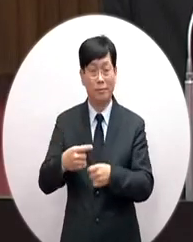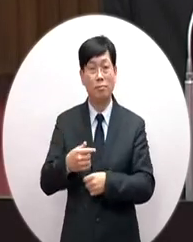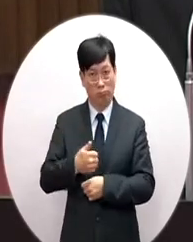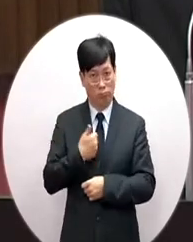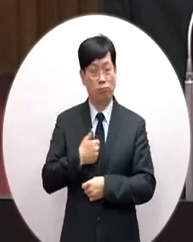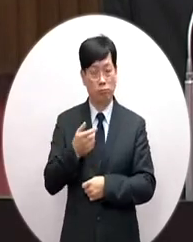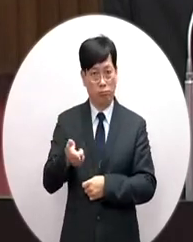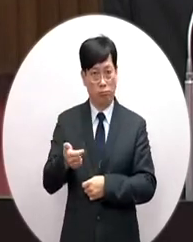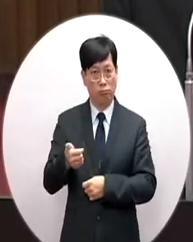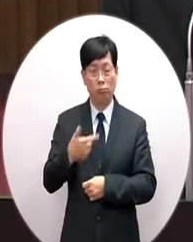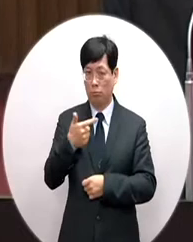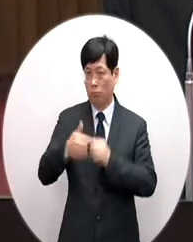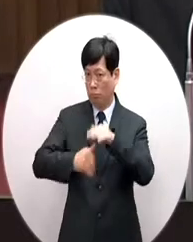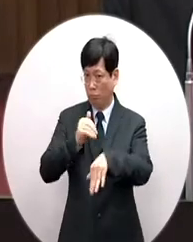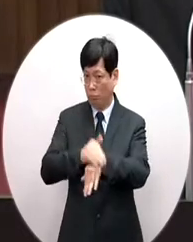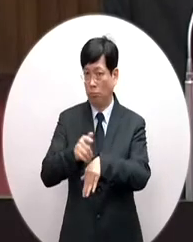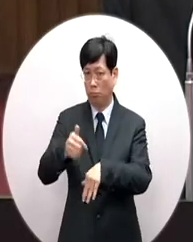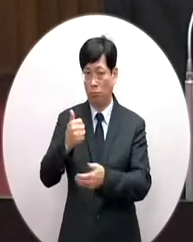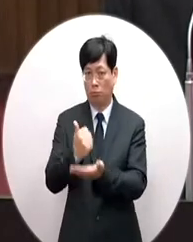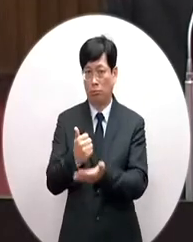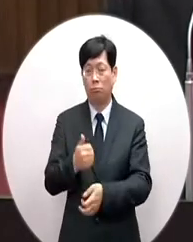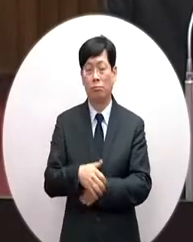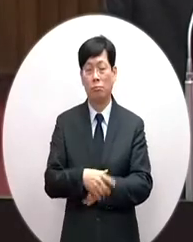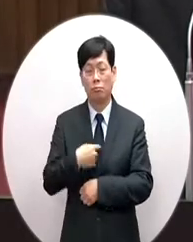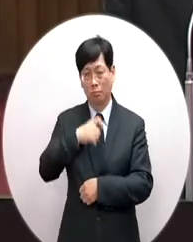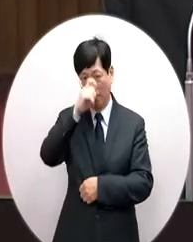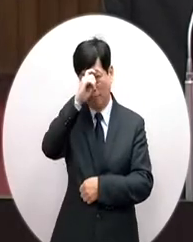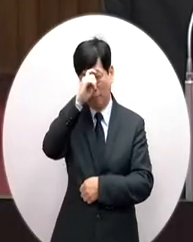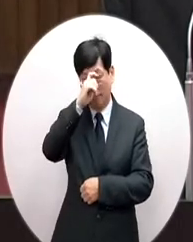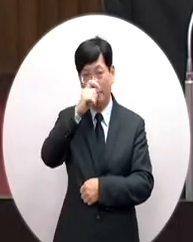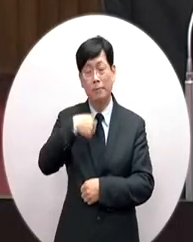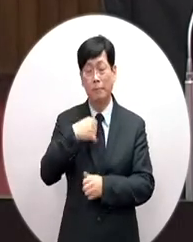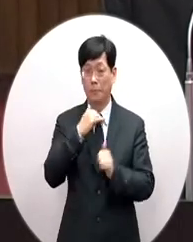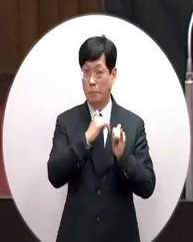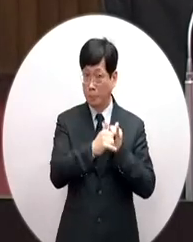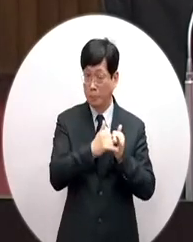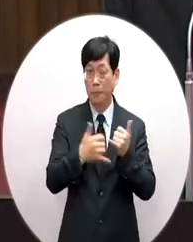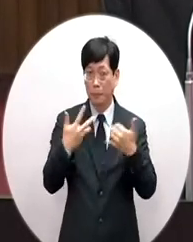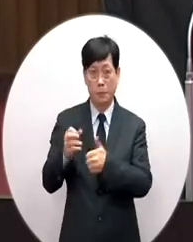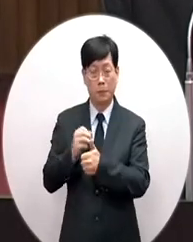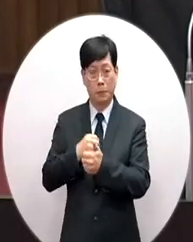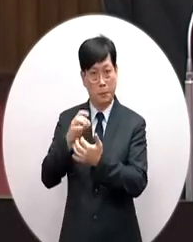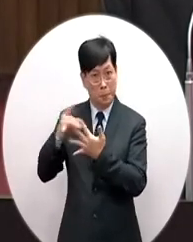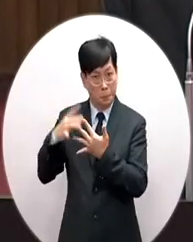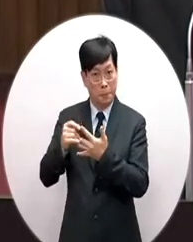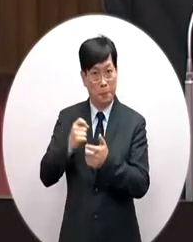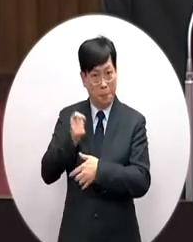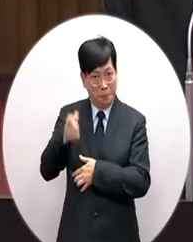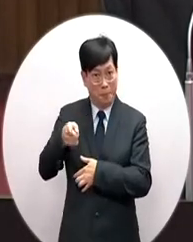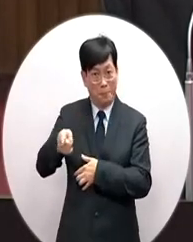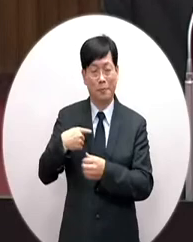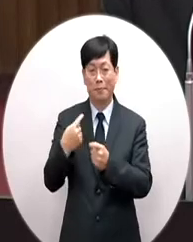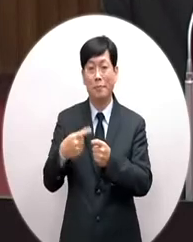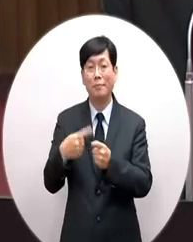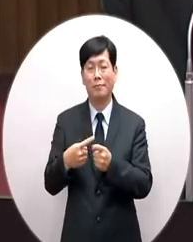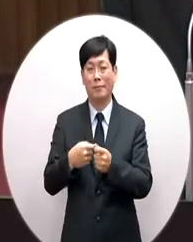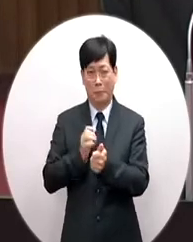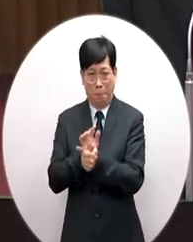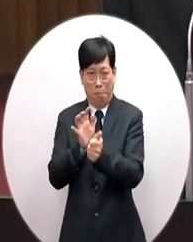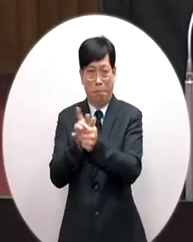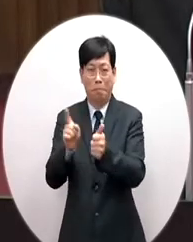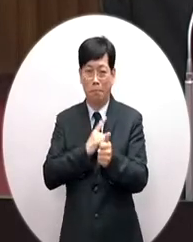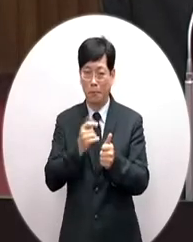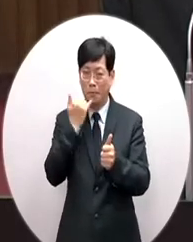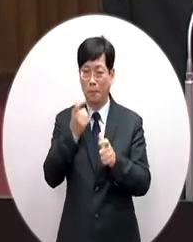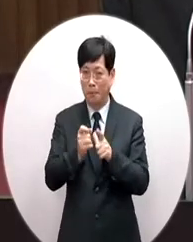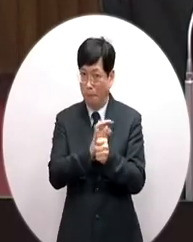其实它是一个非常成功的例子。那我也希望我们社会多多选购四安的米，让它的社会公益能